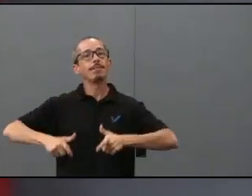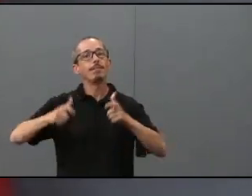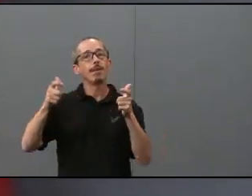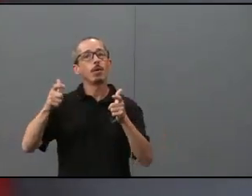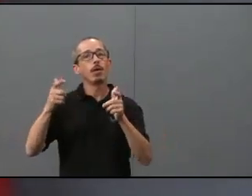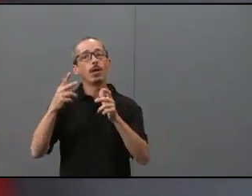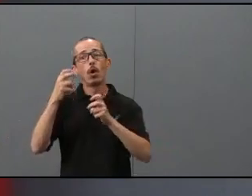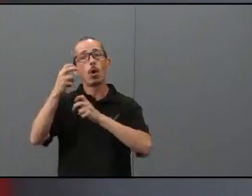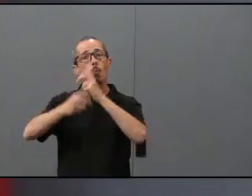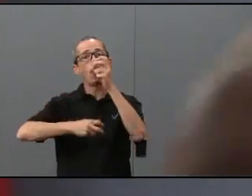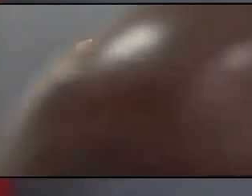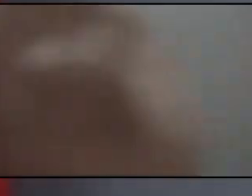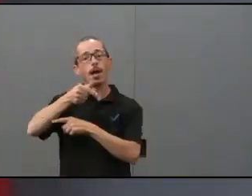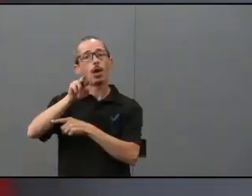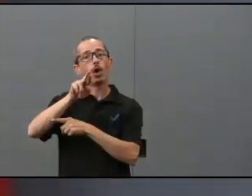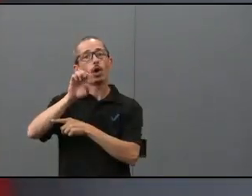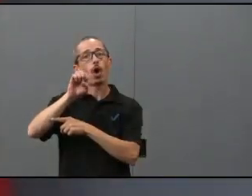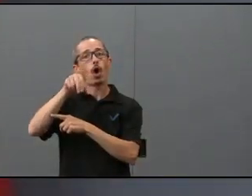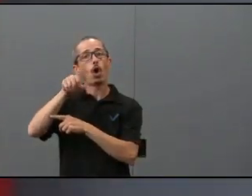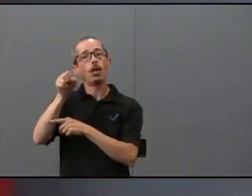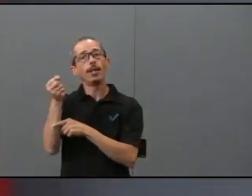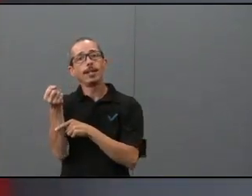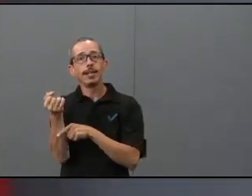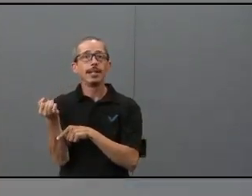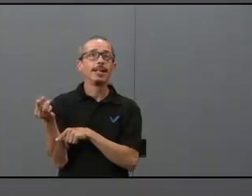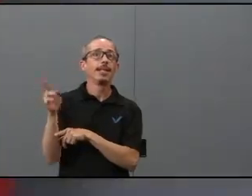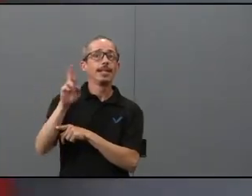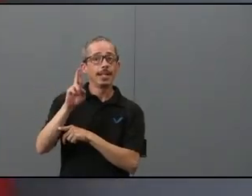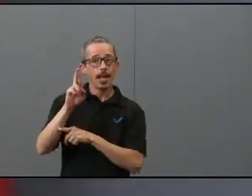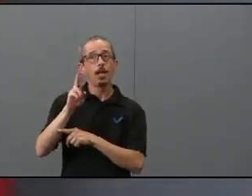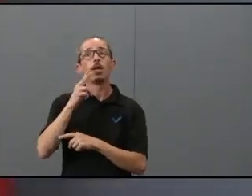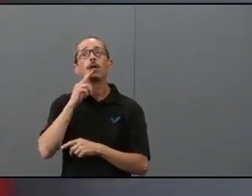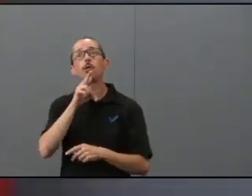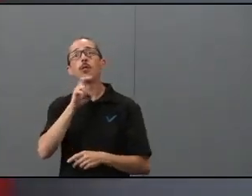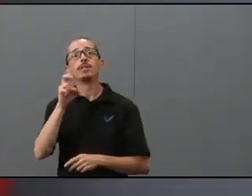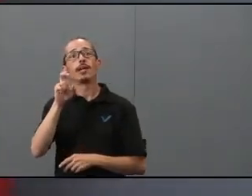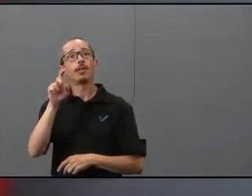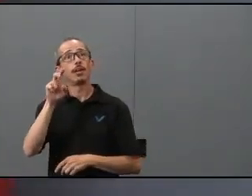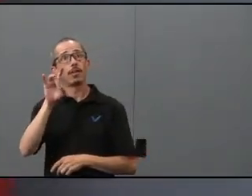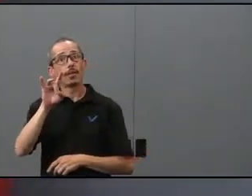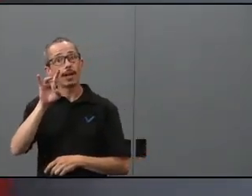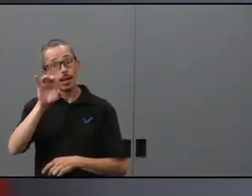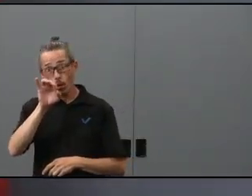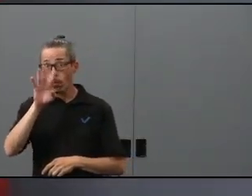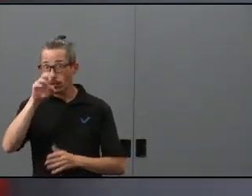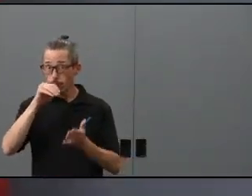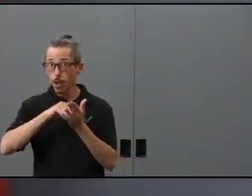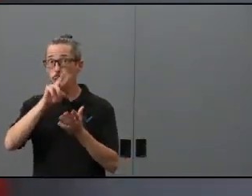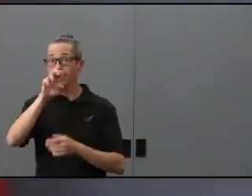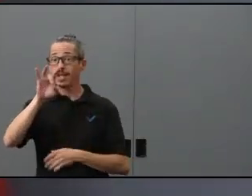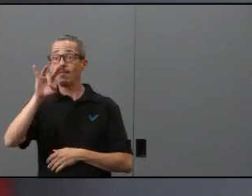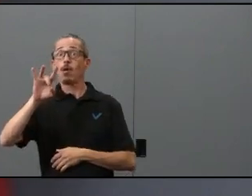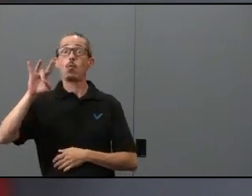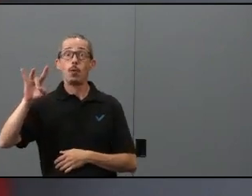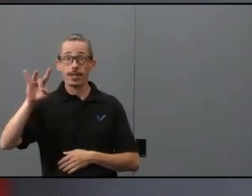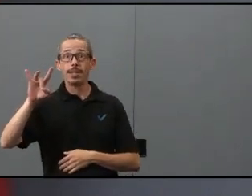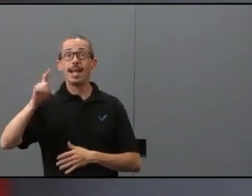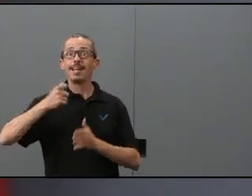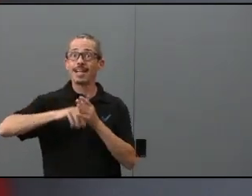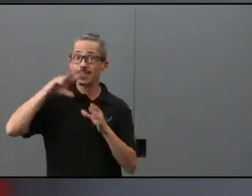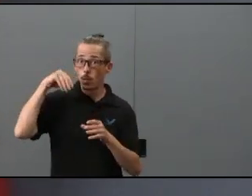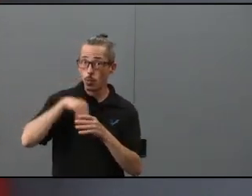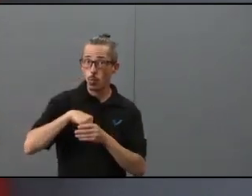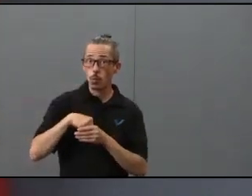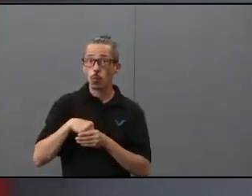moulin grenier au montant de 294910 et 88 taxes inclus cette entreprise ayant